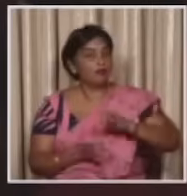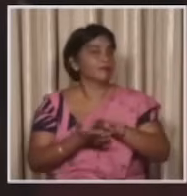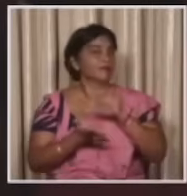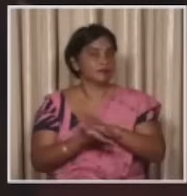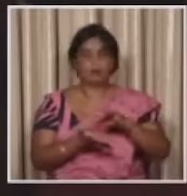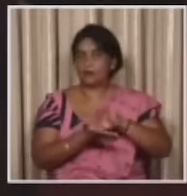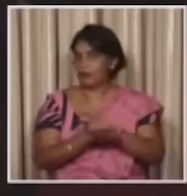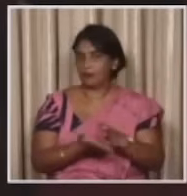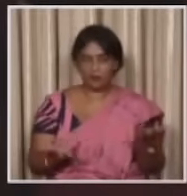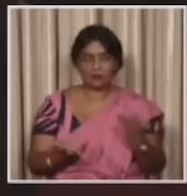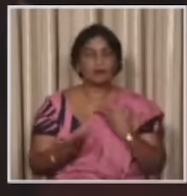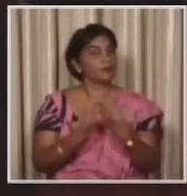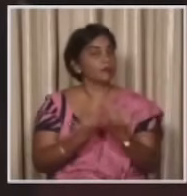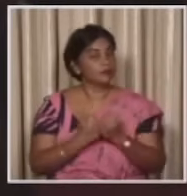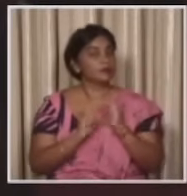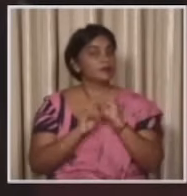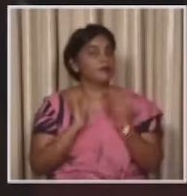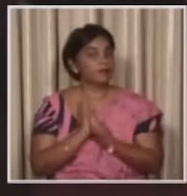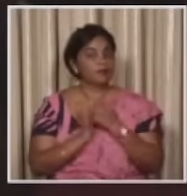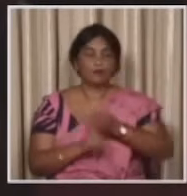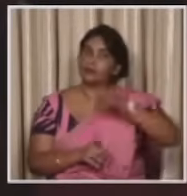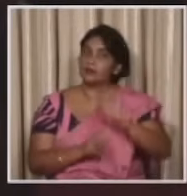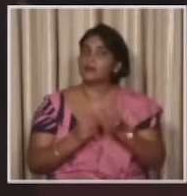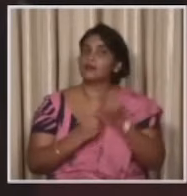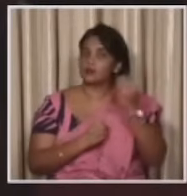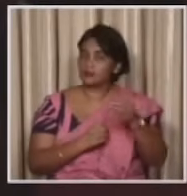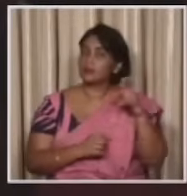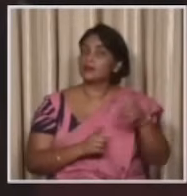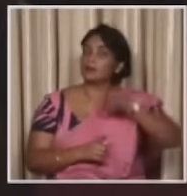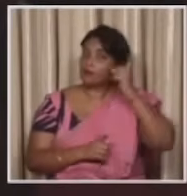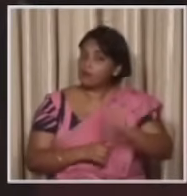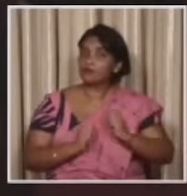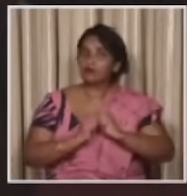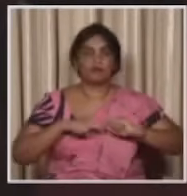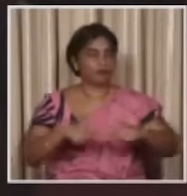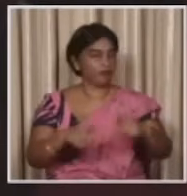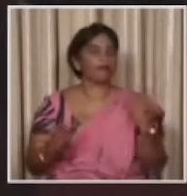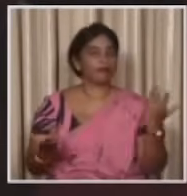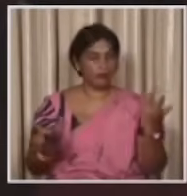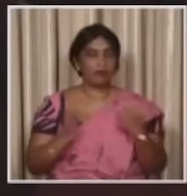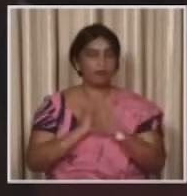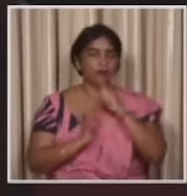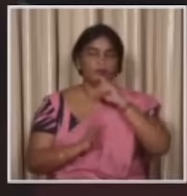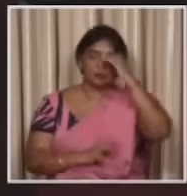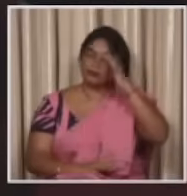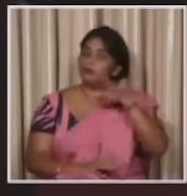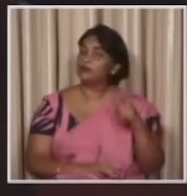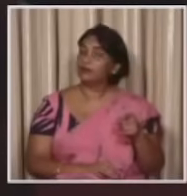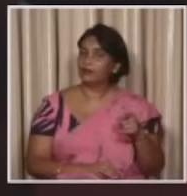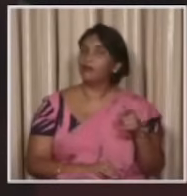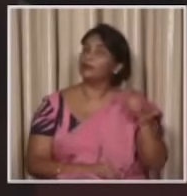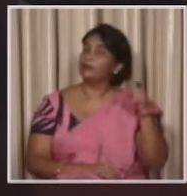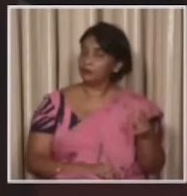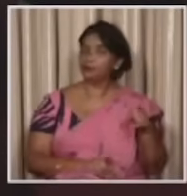නැහැ. අවශ්‍ය ප්‍රතිපත්ති වලට අනුමැතිය දීලා තිබුණා, ඒ අනුමැතියන් ක්‍රියාත්මක කරේ නැහැ. ගරු කතානායකතුමනි,